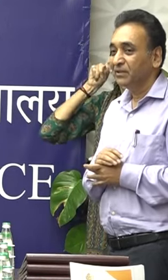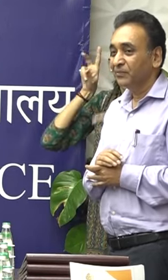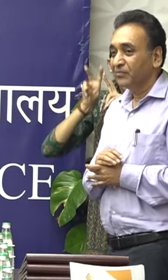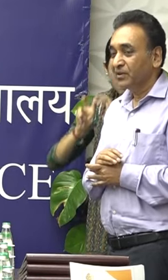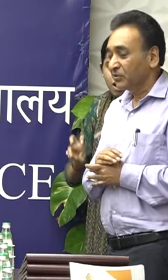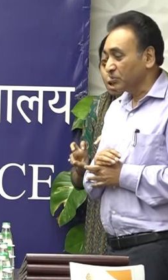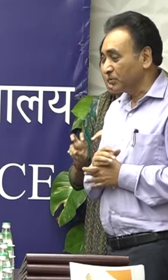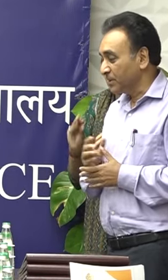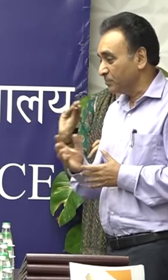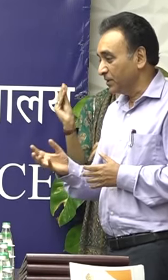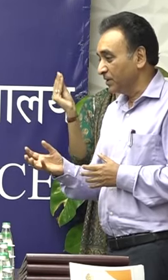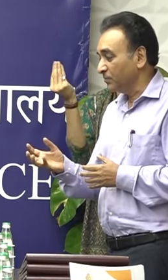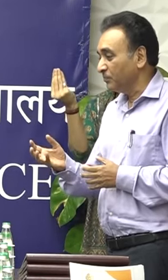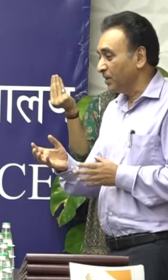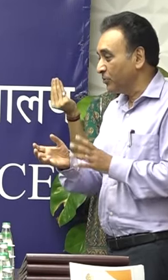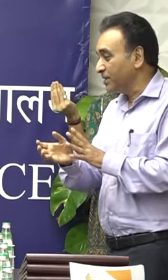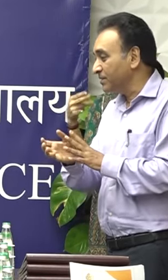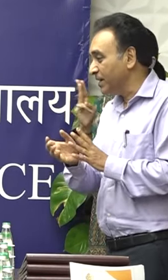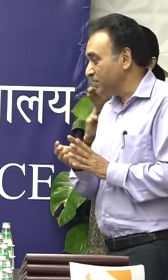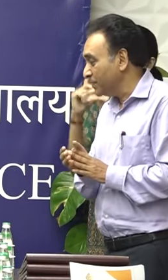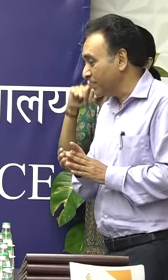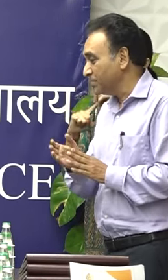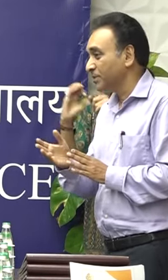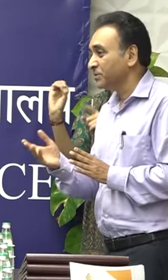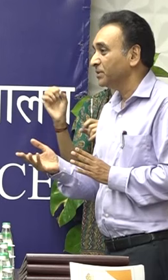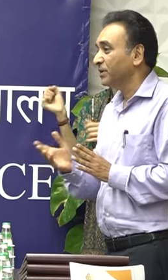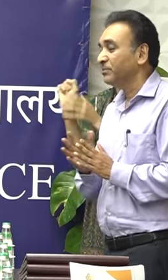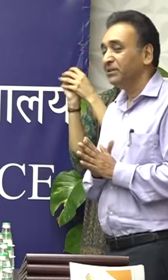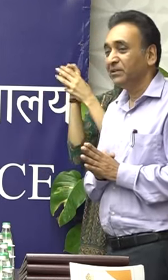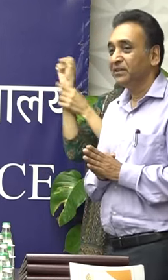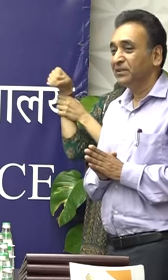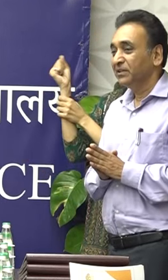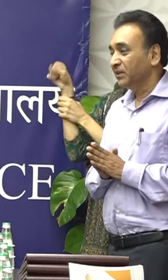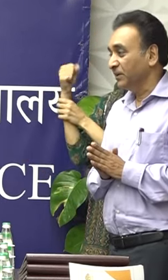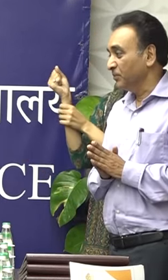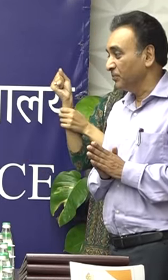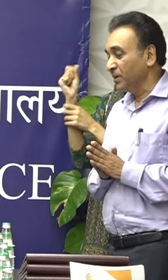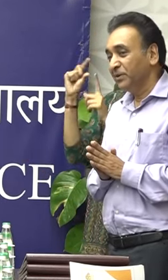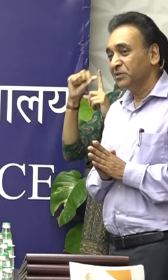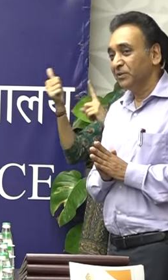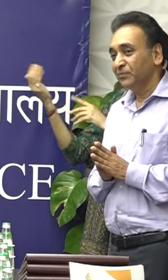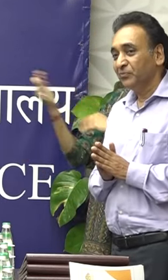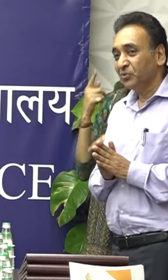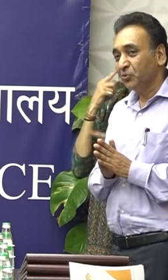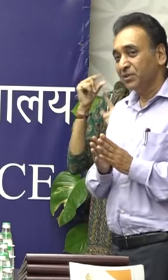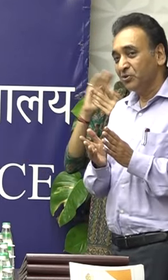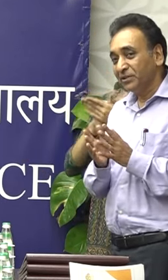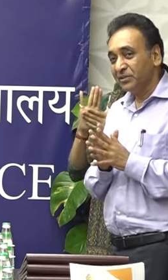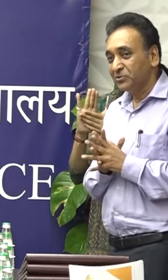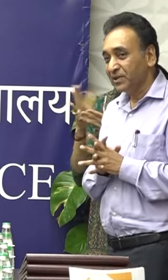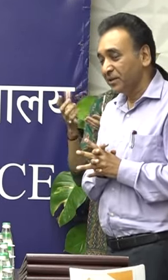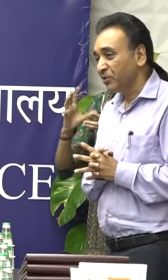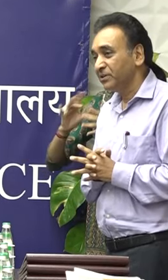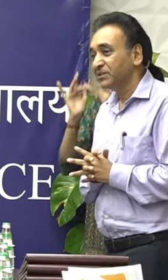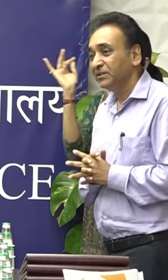जाए. सो सर, आपने मायो इलेक्ट्रिक हैंड्स भी देखा जब राष्ट्रपति मैडम आई थी IPH में, तो कुछ समझौते